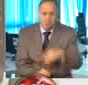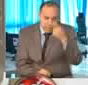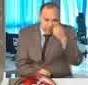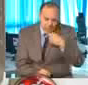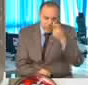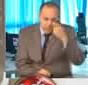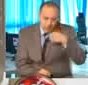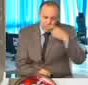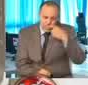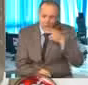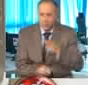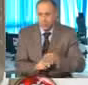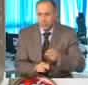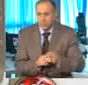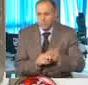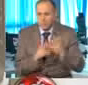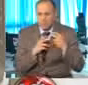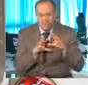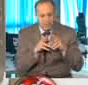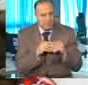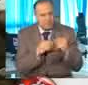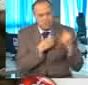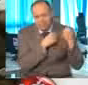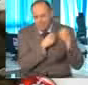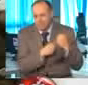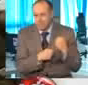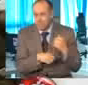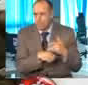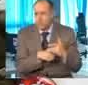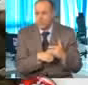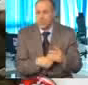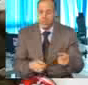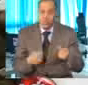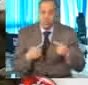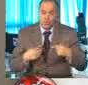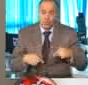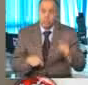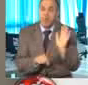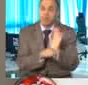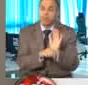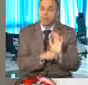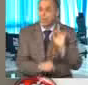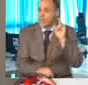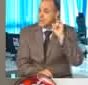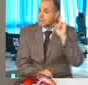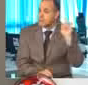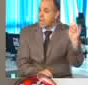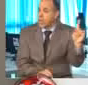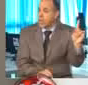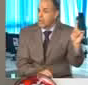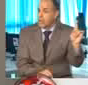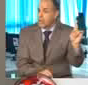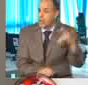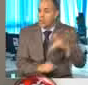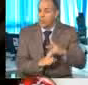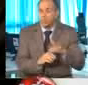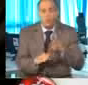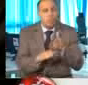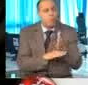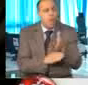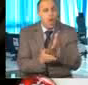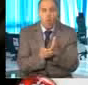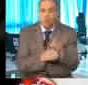وتمرمت ياسر ومرمت عائلتي في جرتي. جلسات علنية تم الاستماع خلالها لضحايا انتهاكات